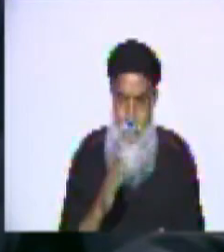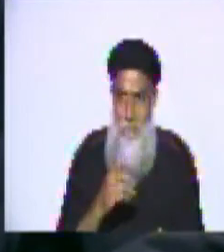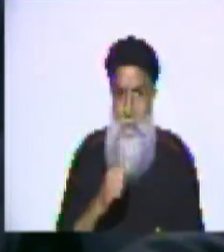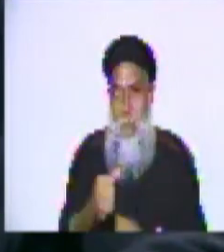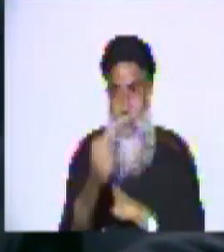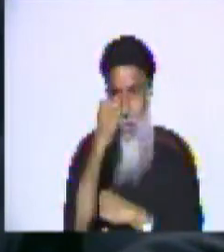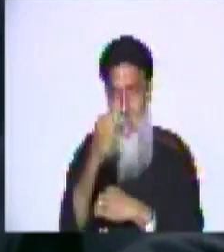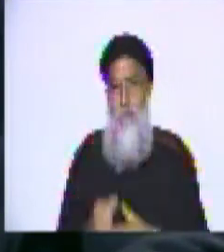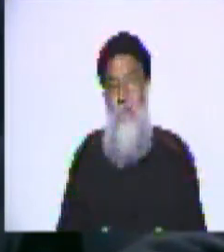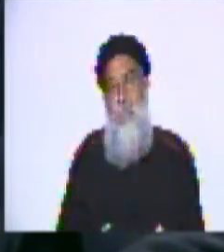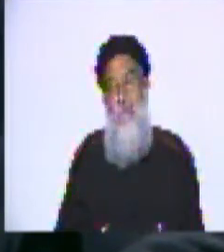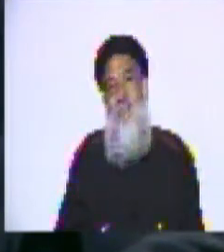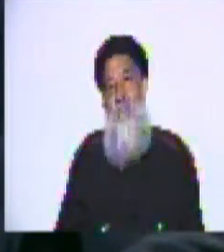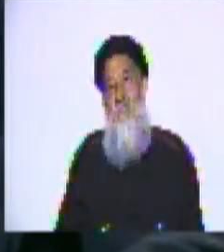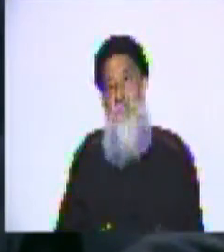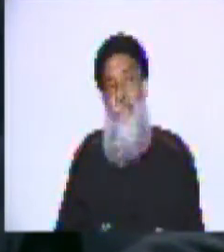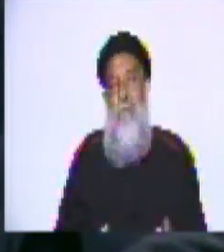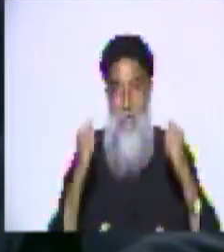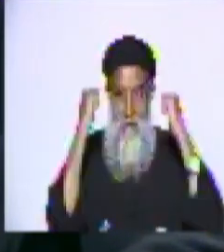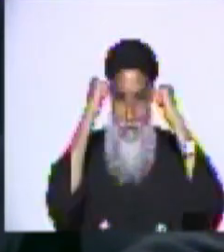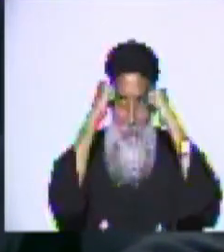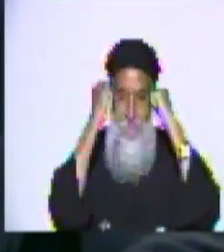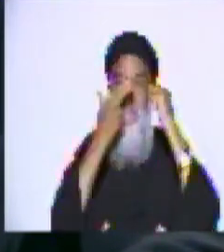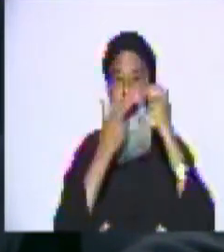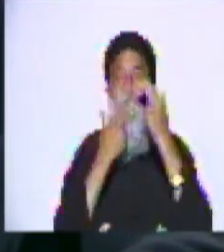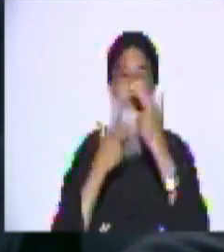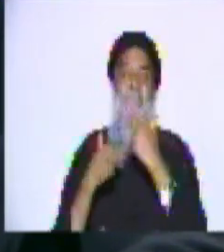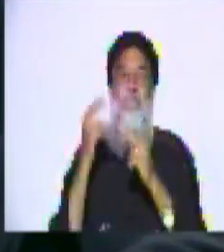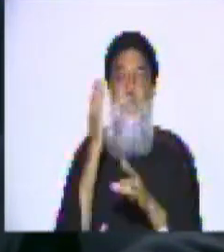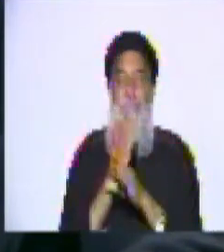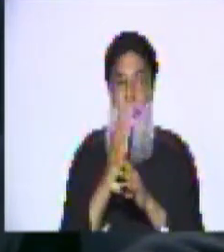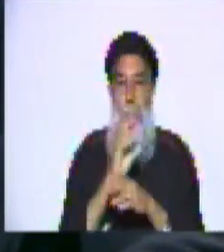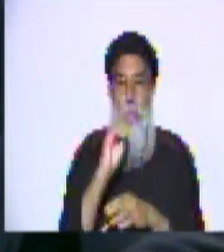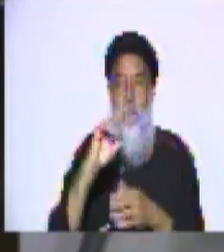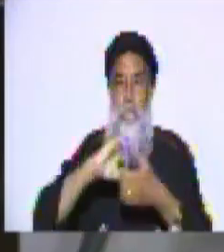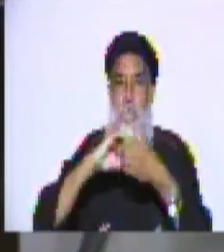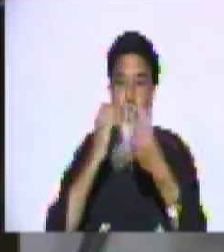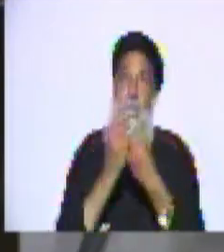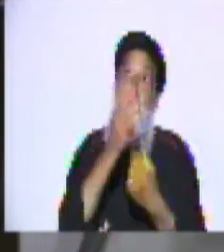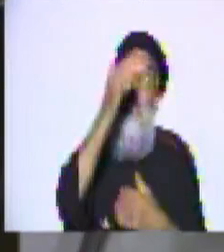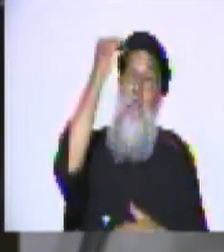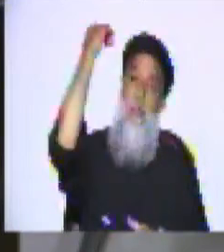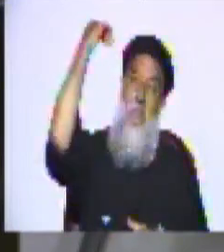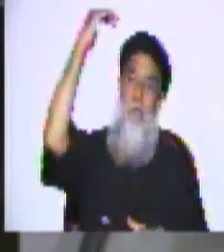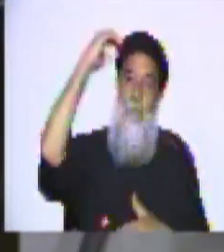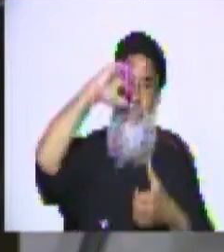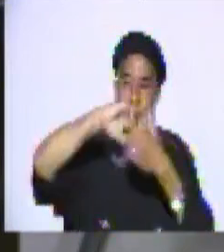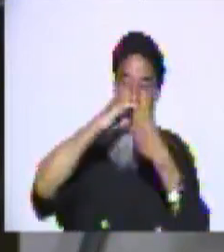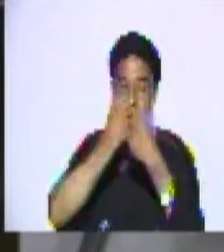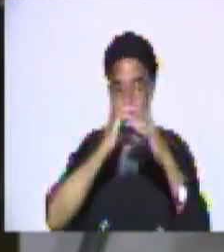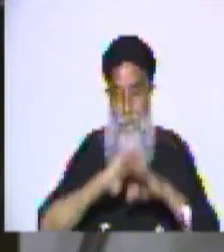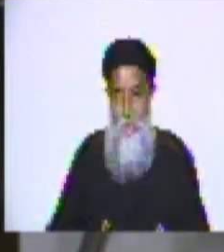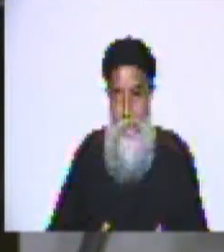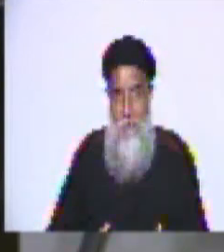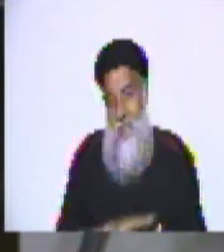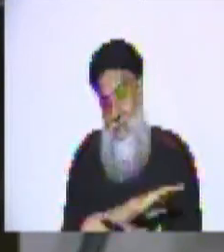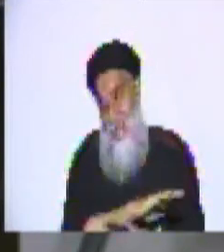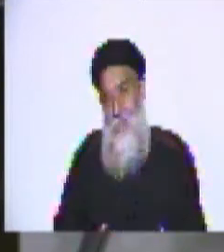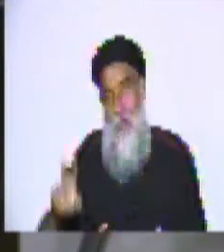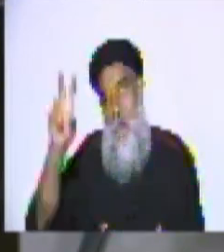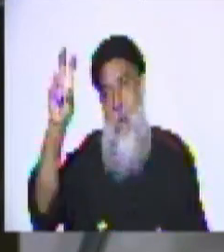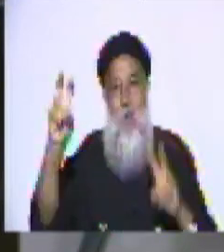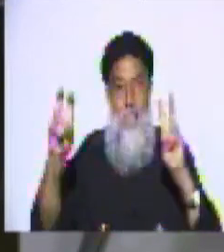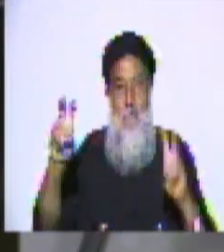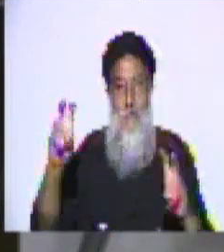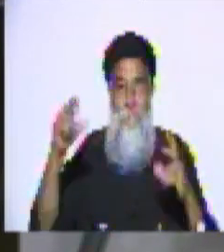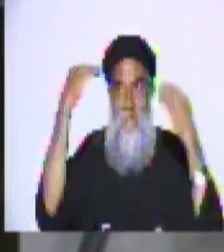السيد المسيح اهتم بسر التوبة والاعتراف، قال الحق أقول لكم كل ما تربطونه على الأرض يكون مربوطا في السماء، وكل ما تحلونه على الأرض